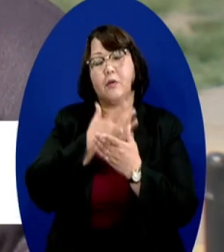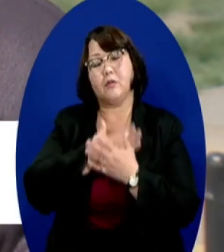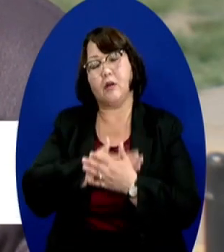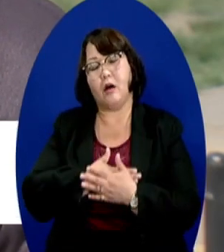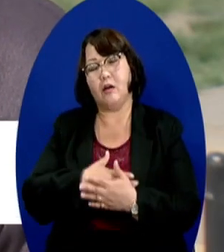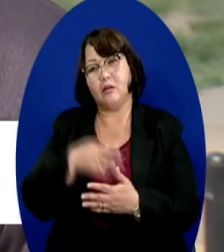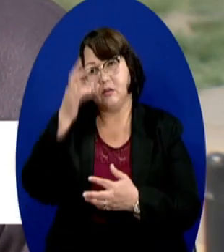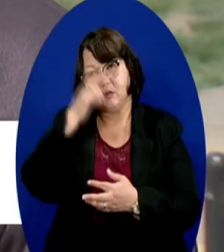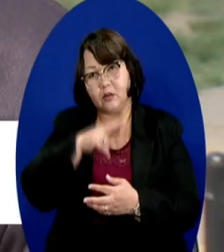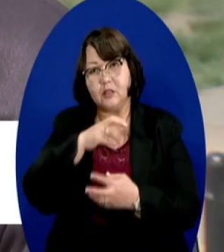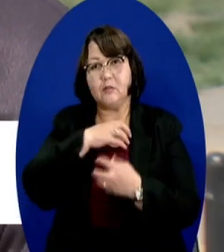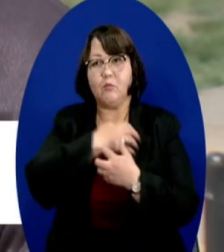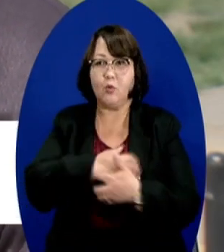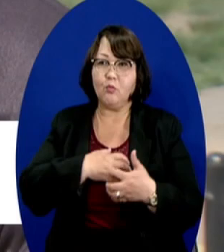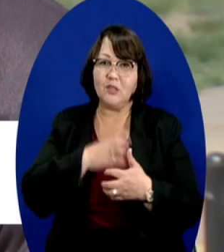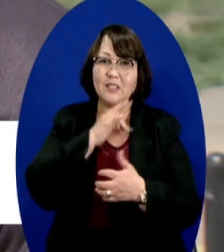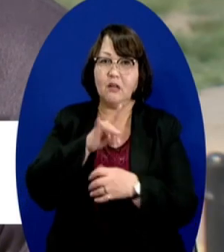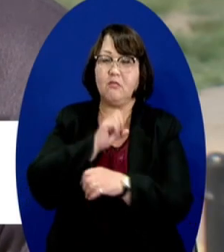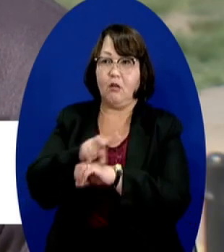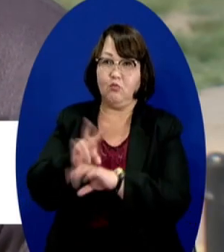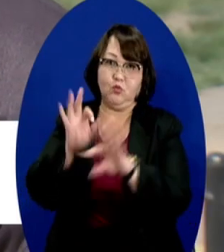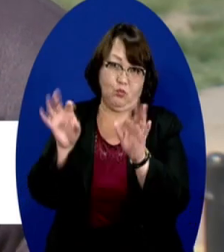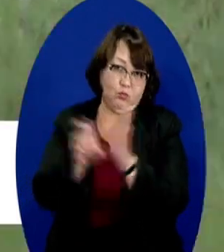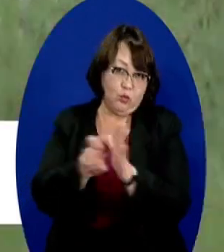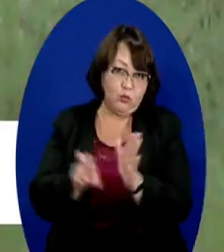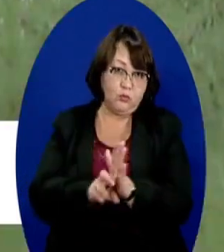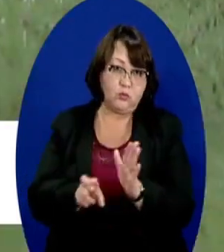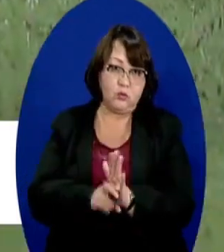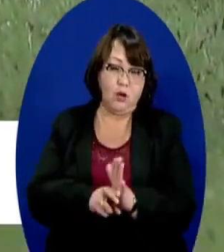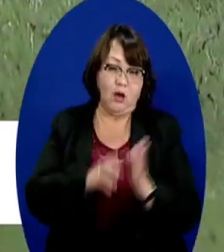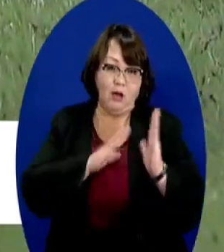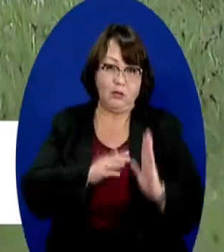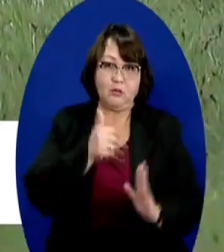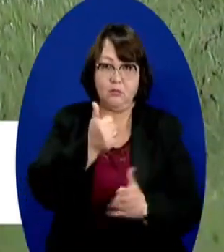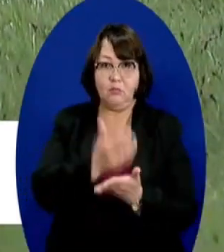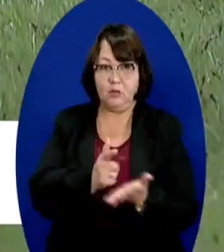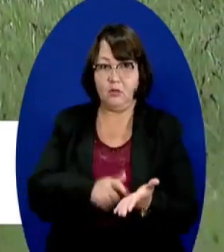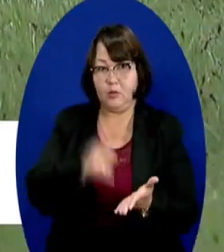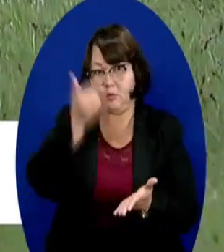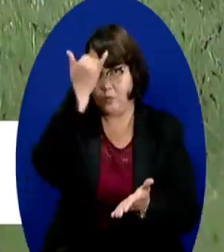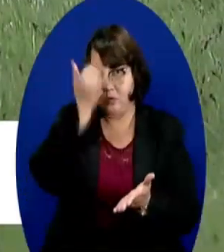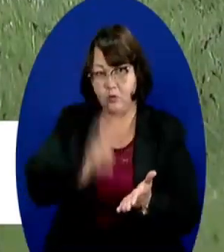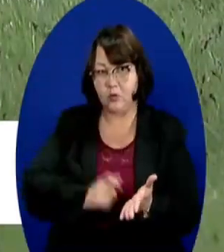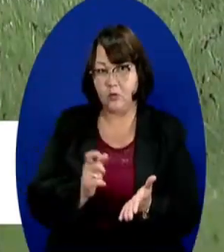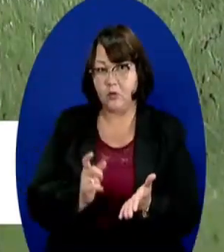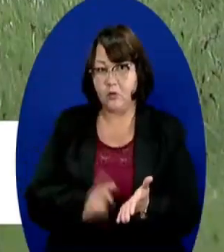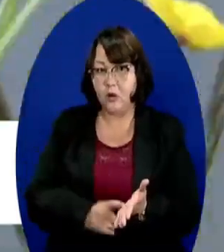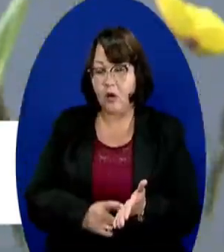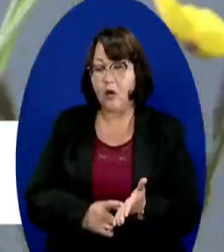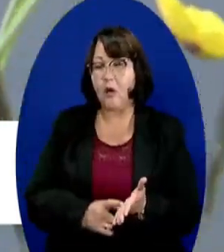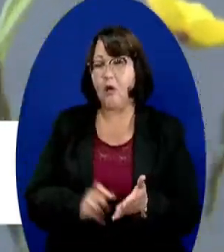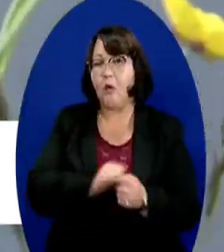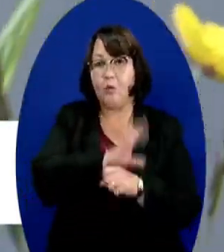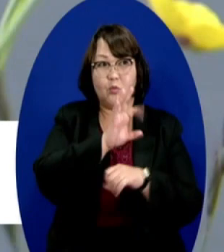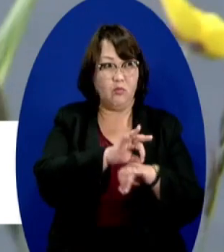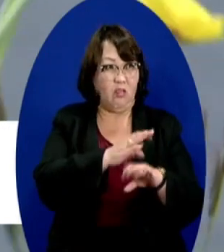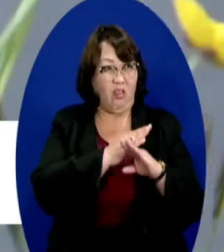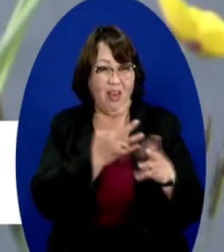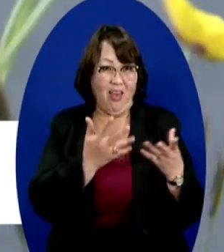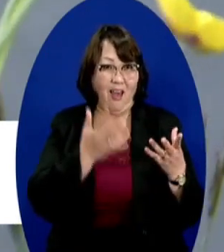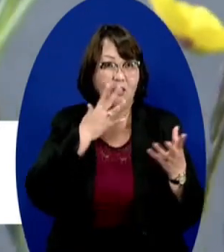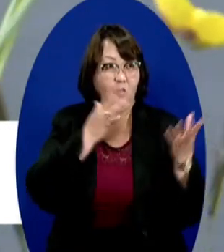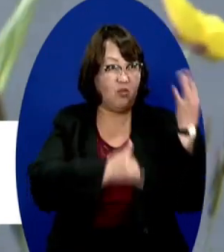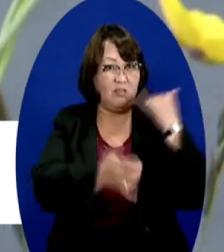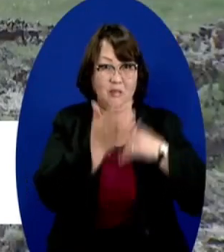тайлах, стрессээ тайлах энэ нөхцөл боломж бүрднэ гэж. COVID-19 цар тахлын энэ үед дотоодын аял идэвхжин хэрээр байгаль